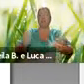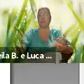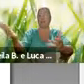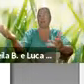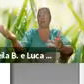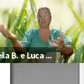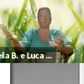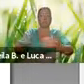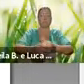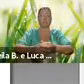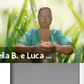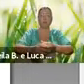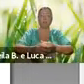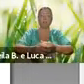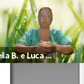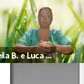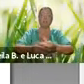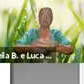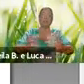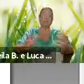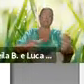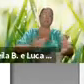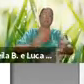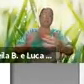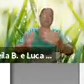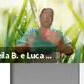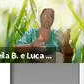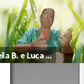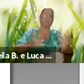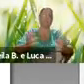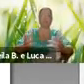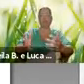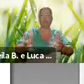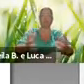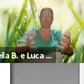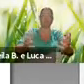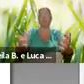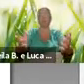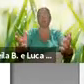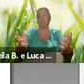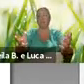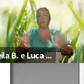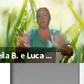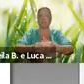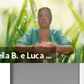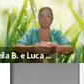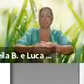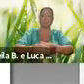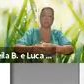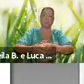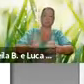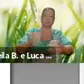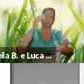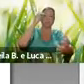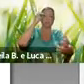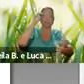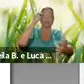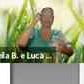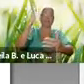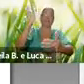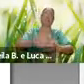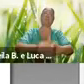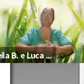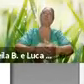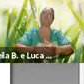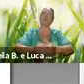medium che è Gustavo Roll, lì potevamo dire che c'era un 50-50, no?